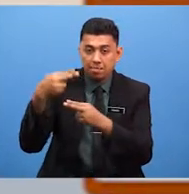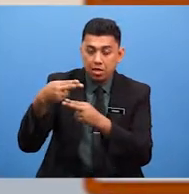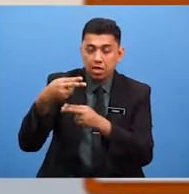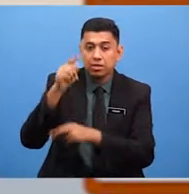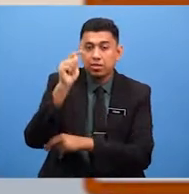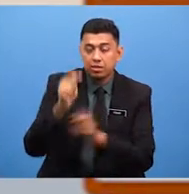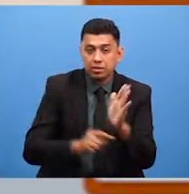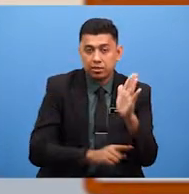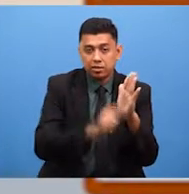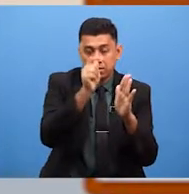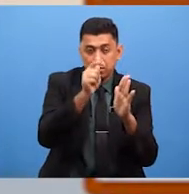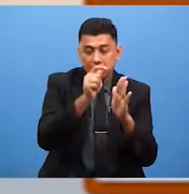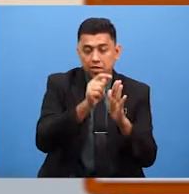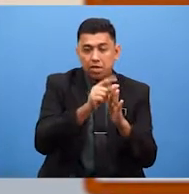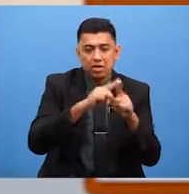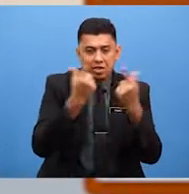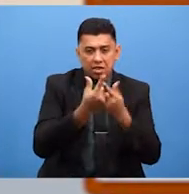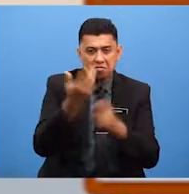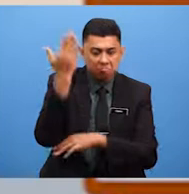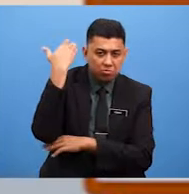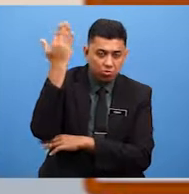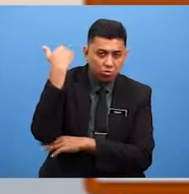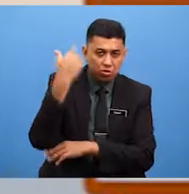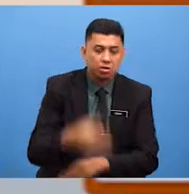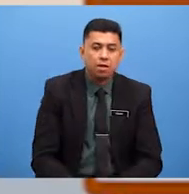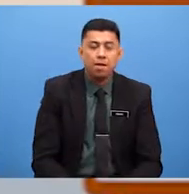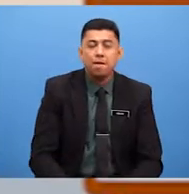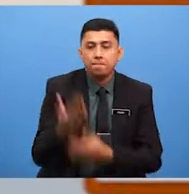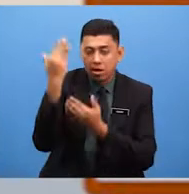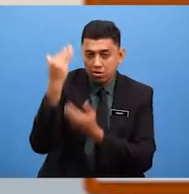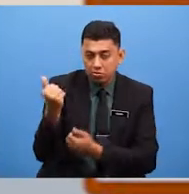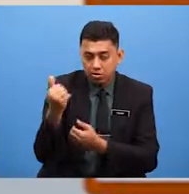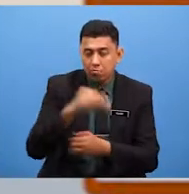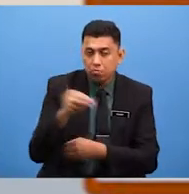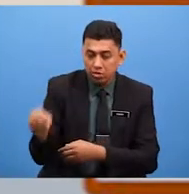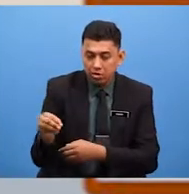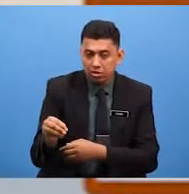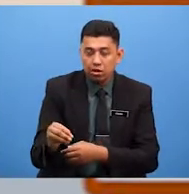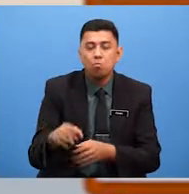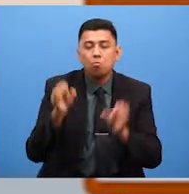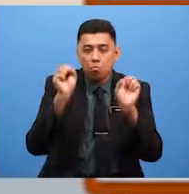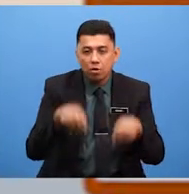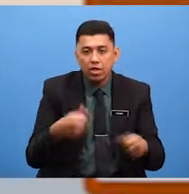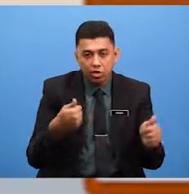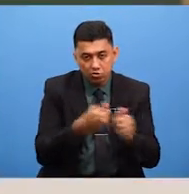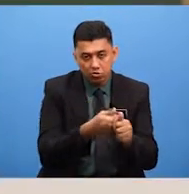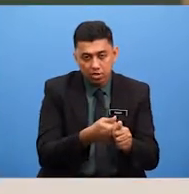yang kita belajar dalam kelas lepas, ya. Cikgu berharap murid semua boleh